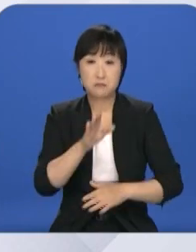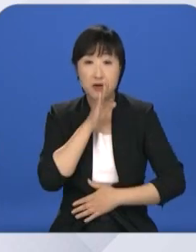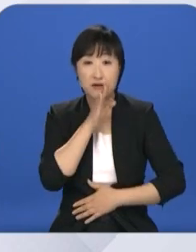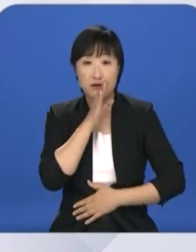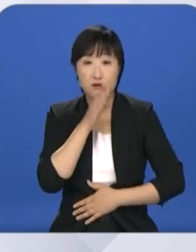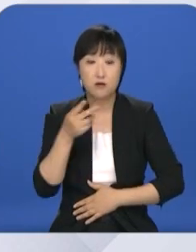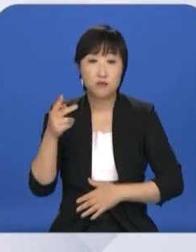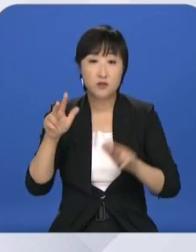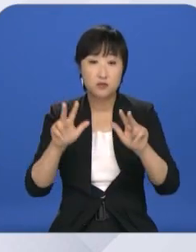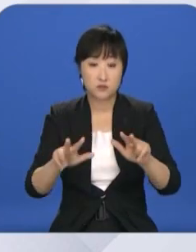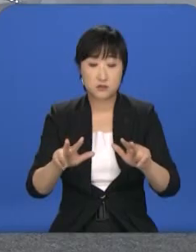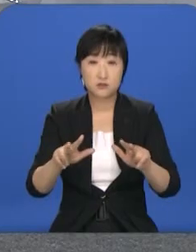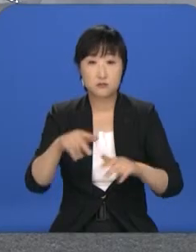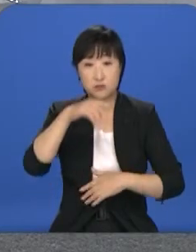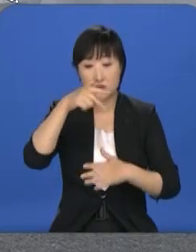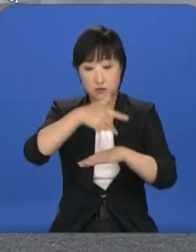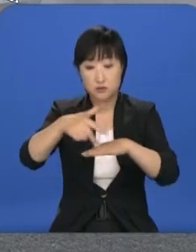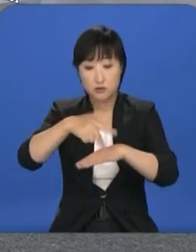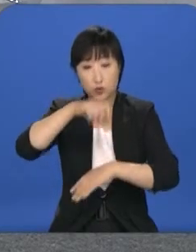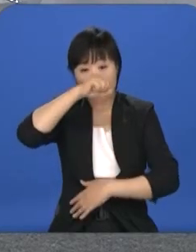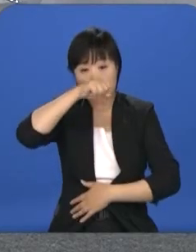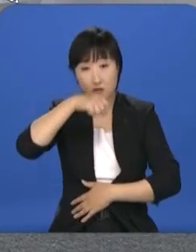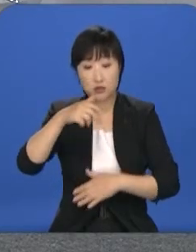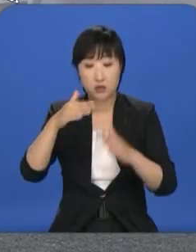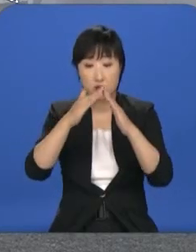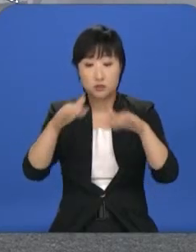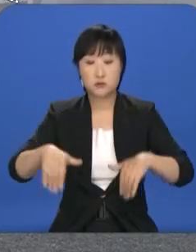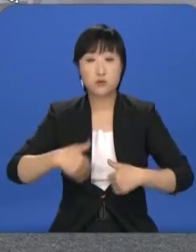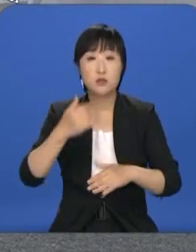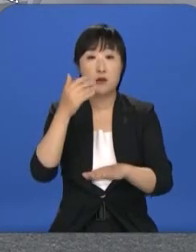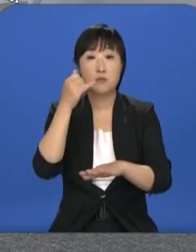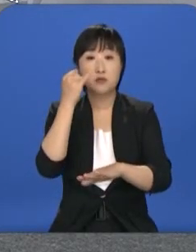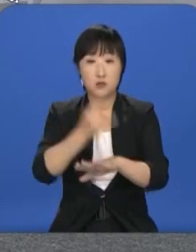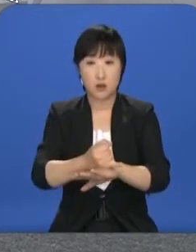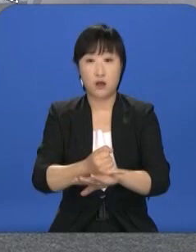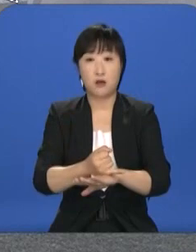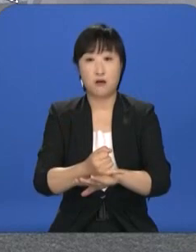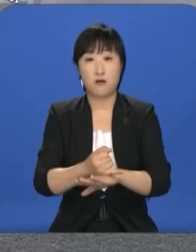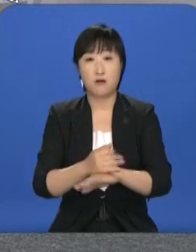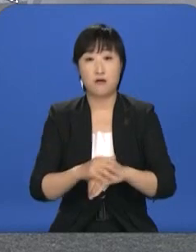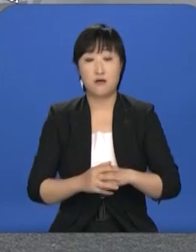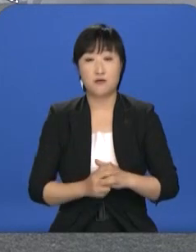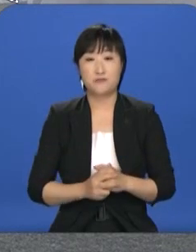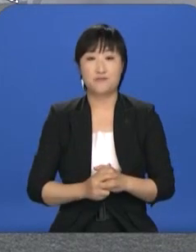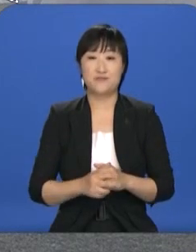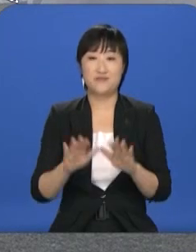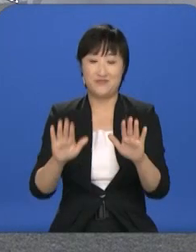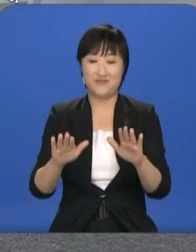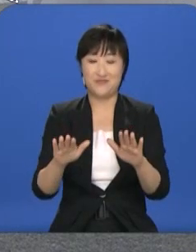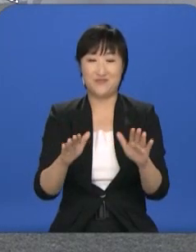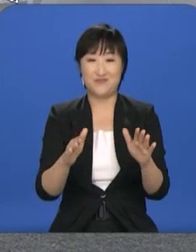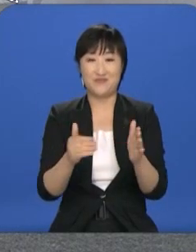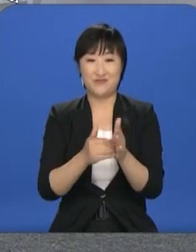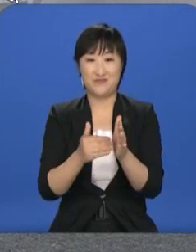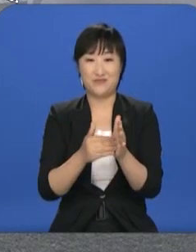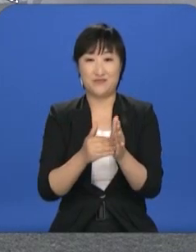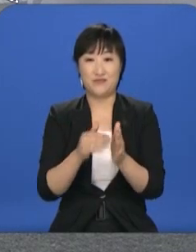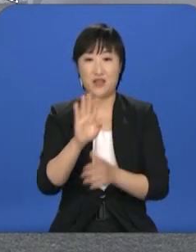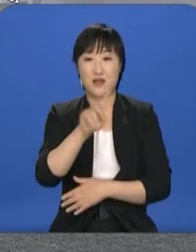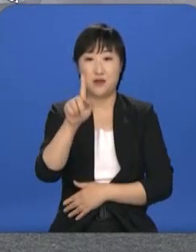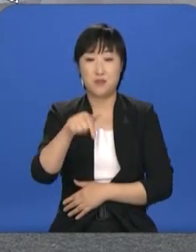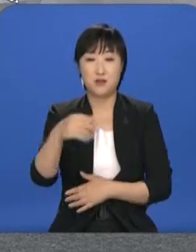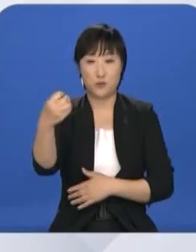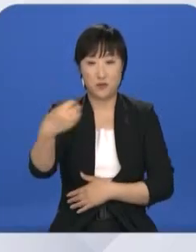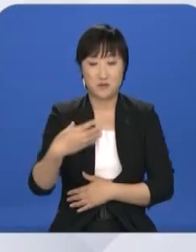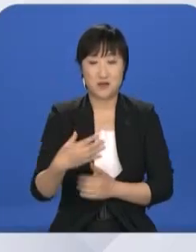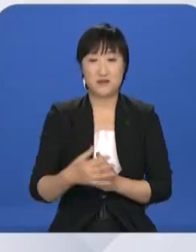어르신들이었거든요. 그런데 지금 진도 예산이 전남에서 제일 꼴찌구리에 속해 있는데 네, 이제 박인현 후보 답변해 주시죠.